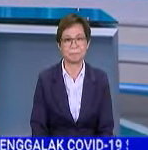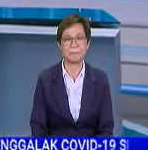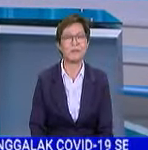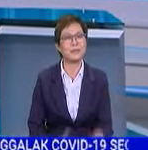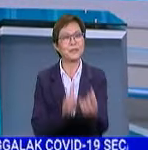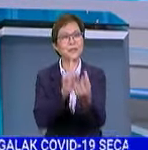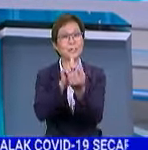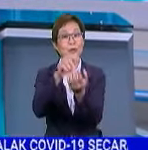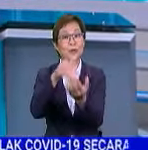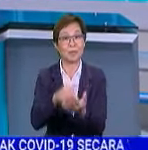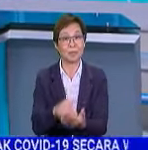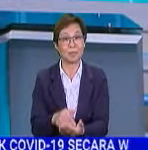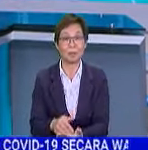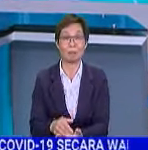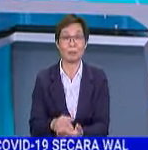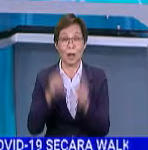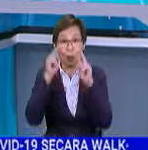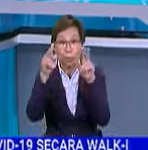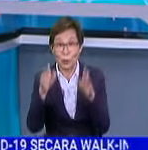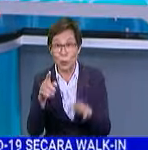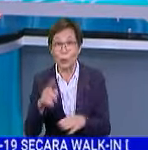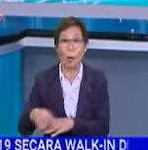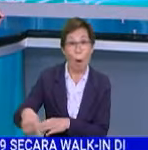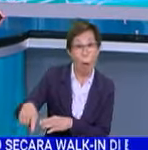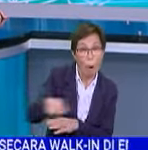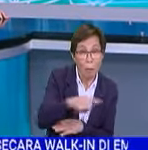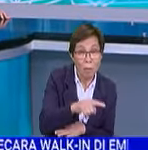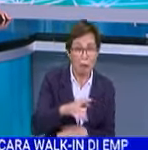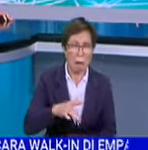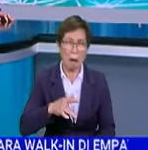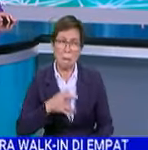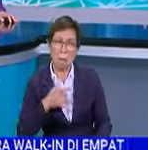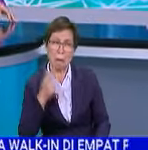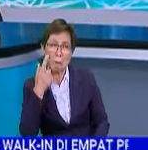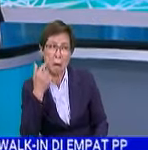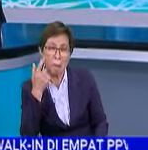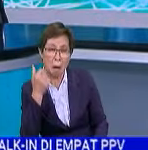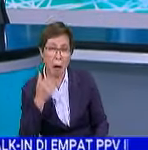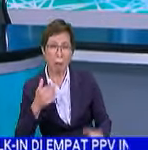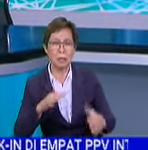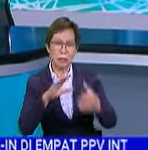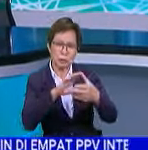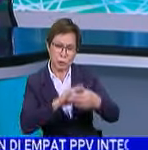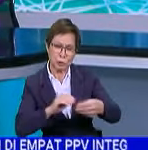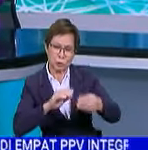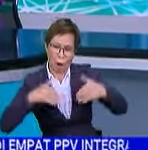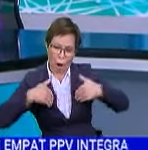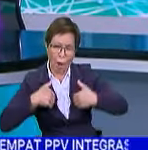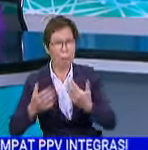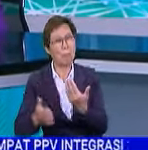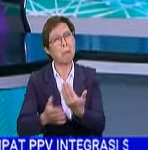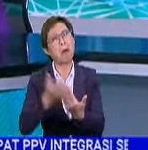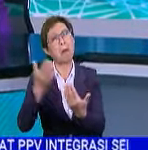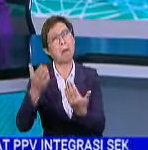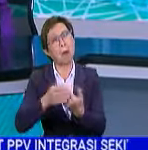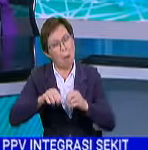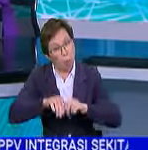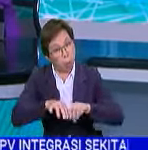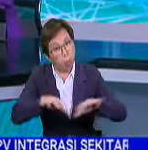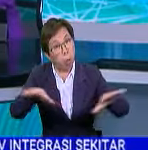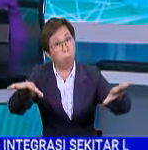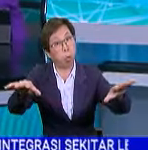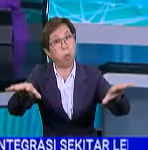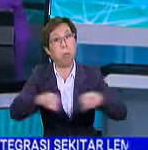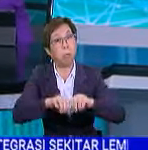Bersama kembali. Baik, Fiona dan para penonton, kalau perasanlah, kalau ada cerita tentang haiwan ni, dia mudah sangat tular di